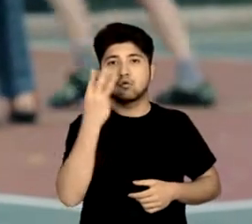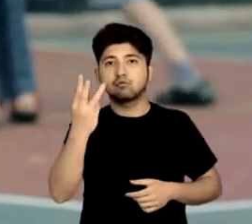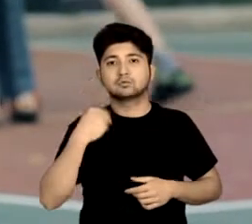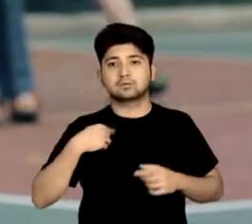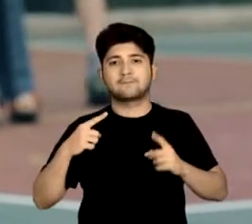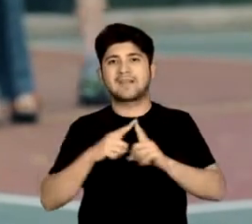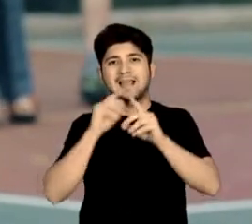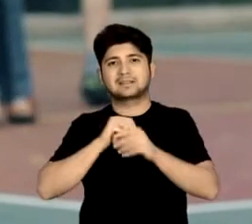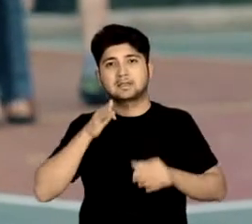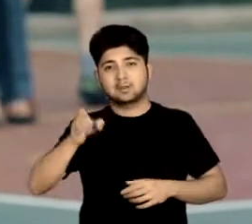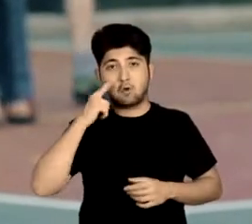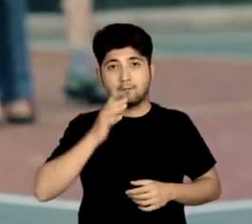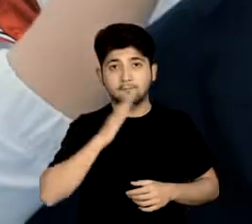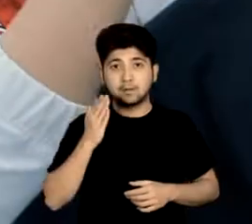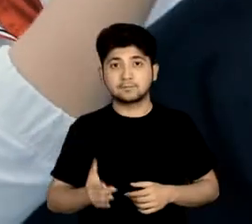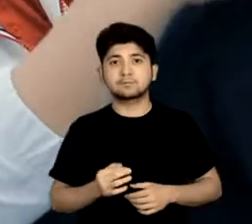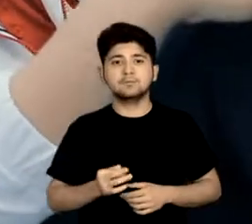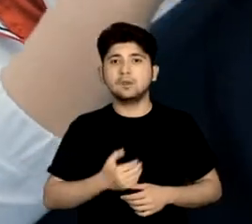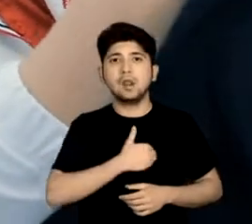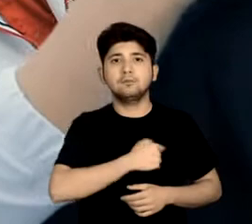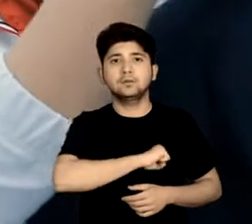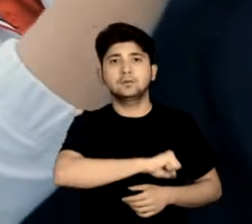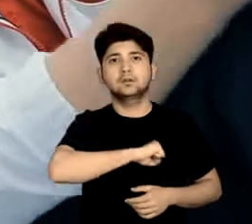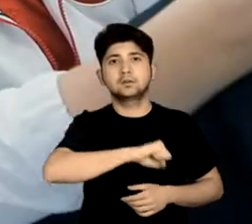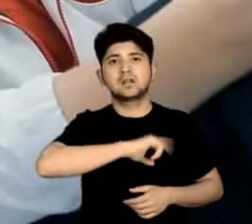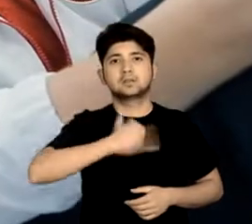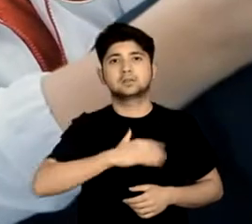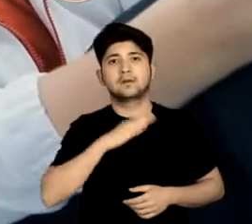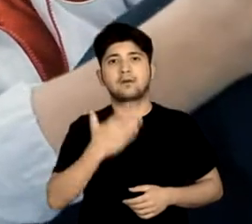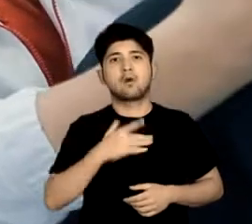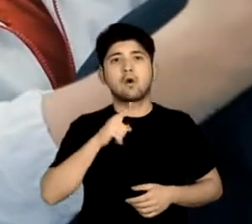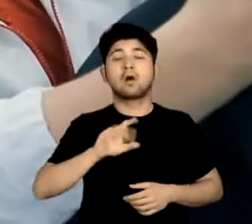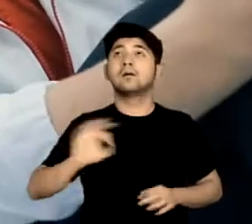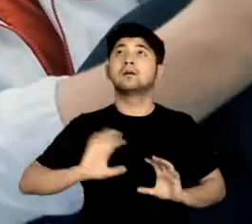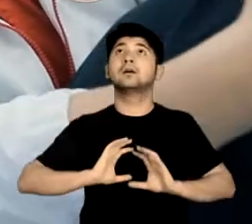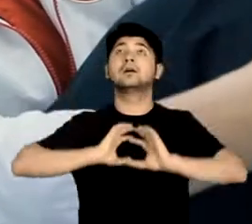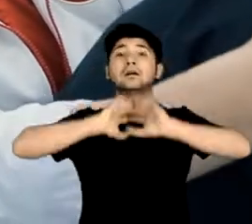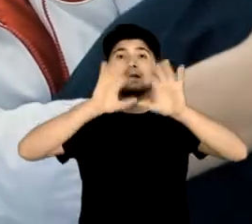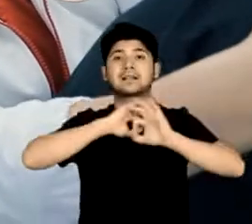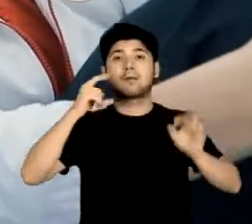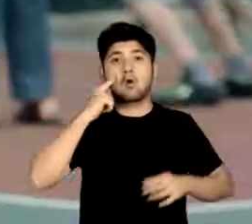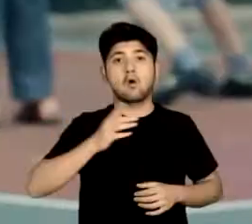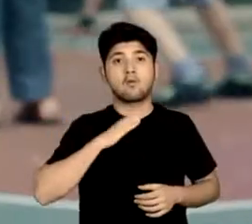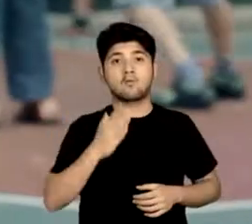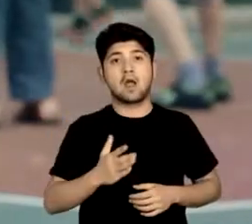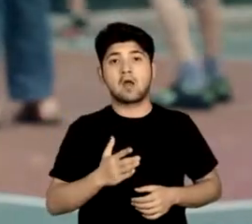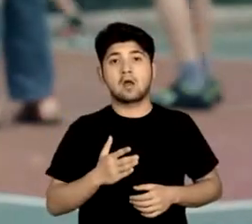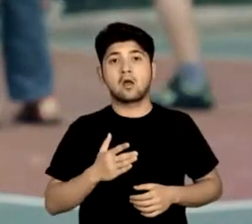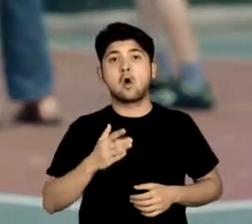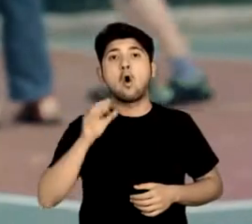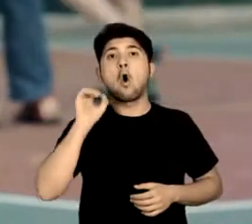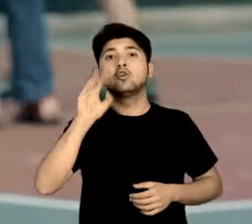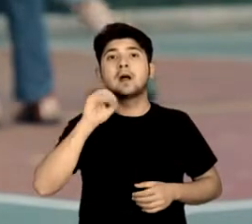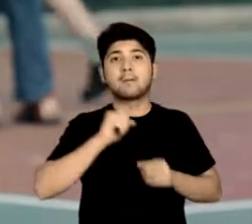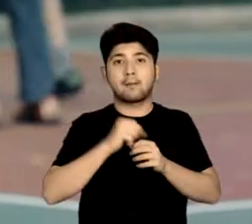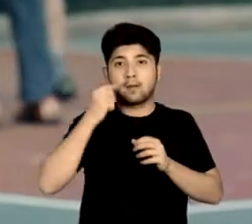3. finaline çıktığımız anda kalbim yerinden çıkacak gibiydi. O hava atışına çıktığım anda